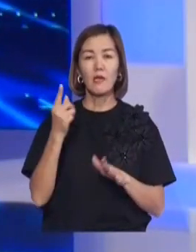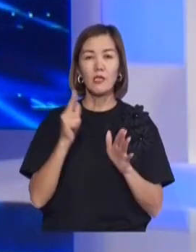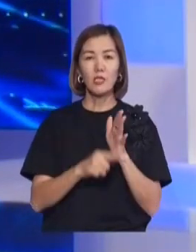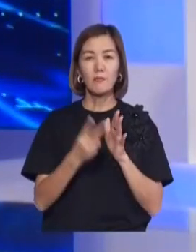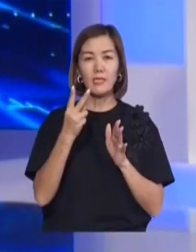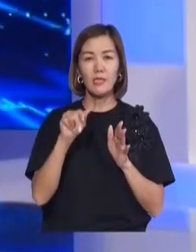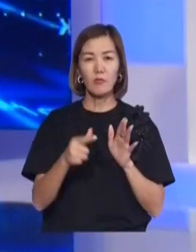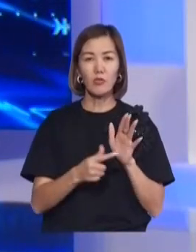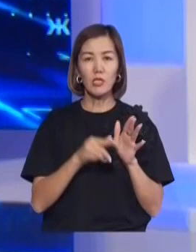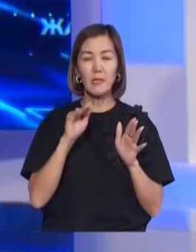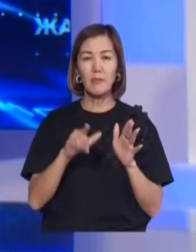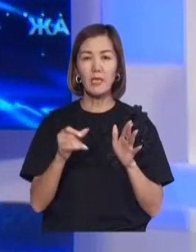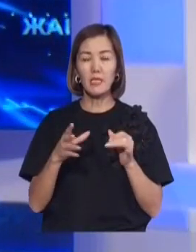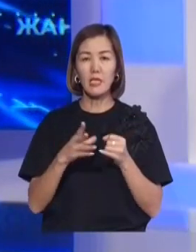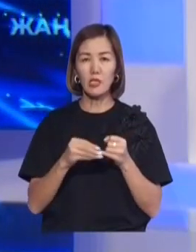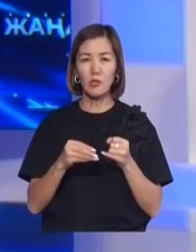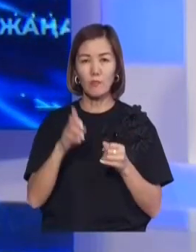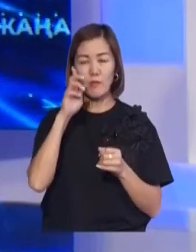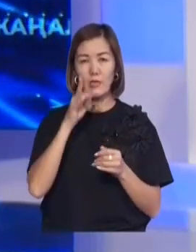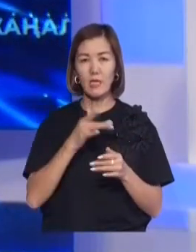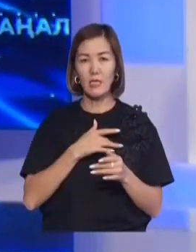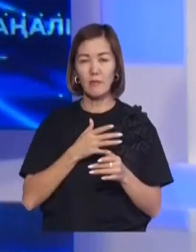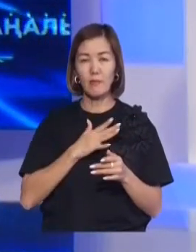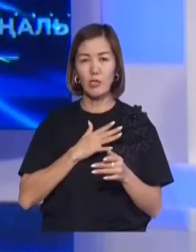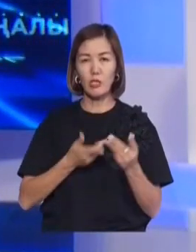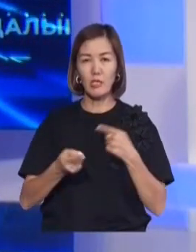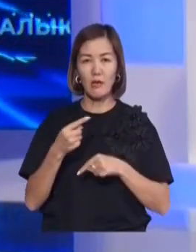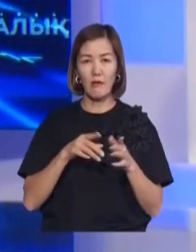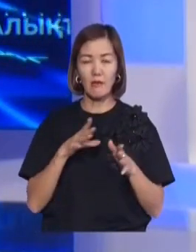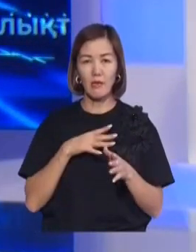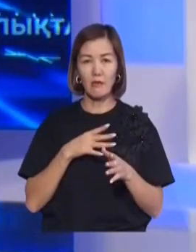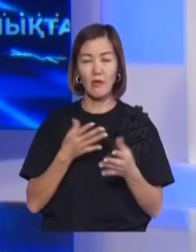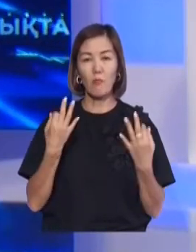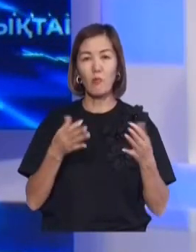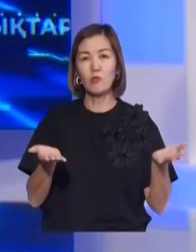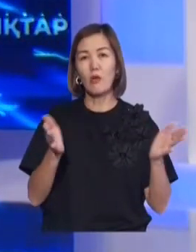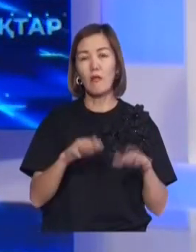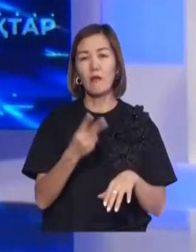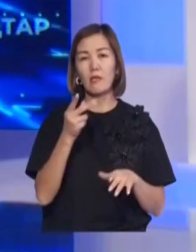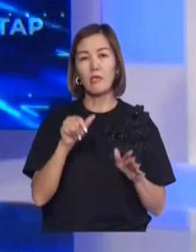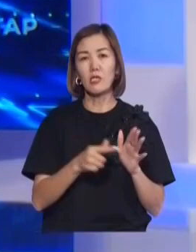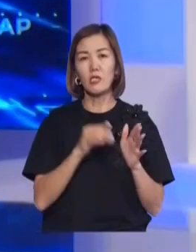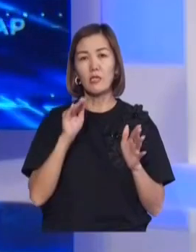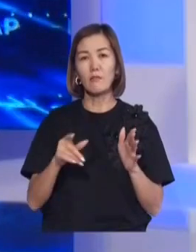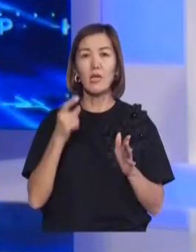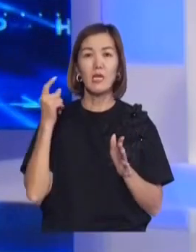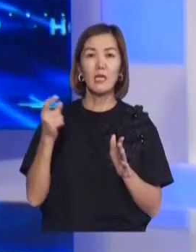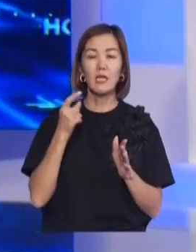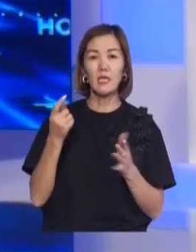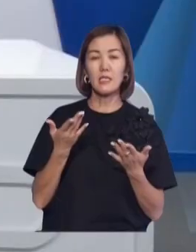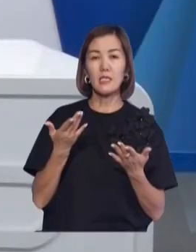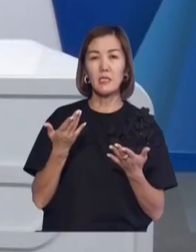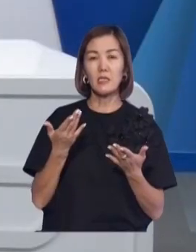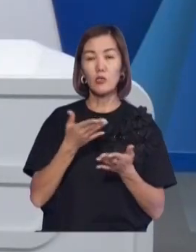бүтін оннан 7 мың гектар жер учаскесі мемлекет меншігіне қайтарылды. Қараусыз жатқан 2 бүтін оннан 7 мың гектар алаң иесіз мүлік ретінде